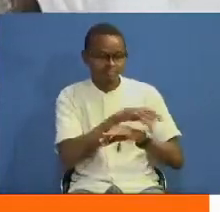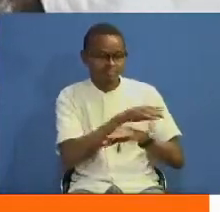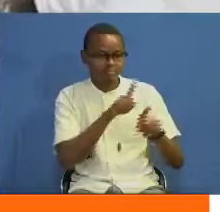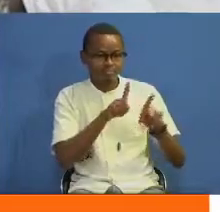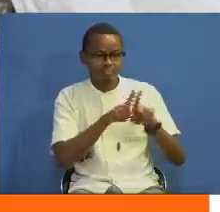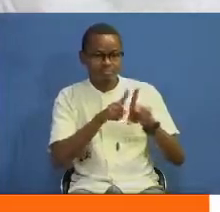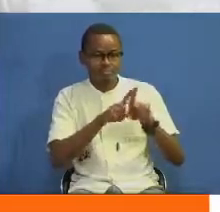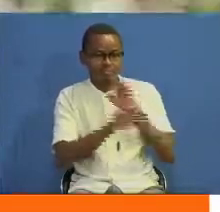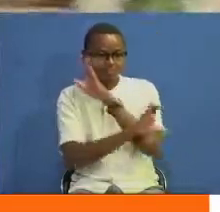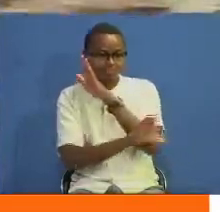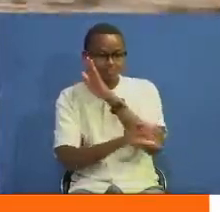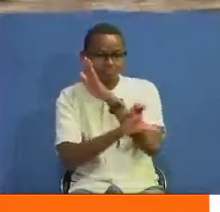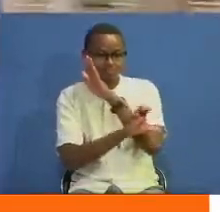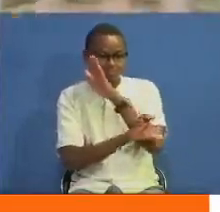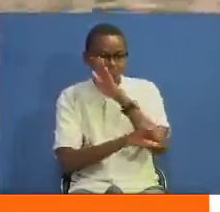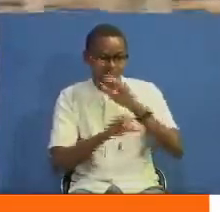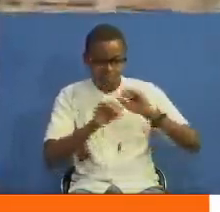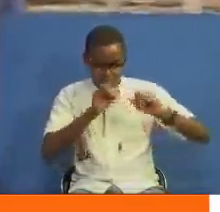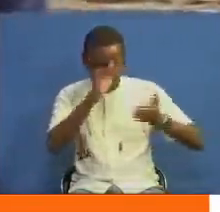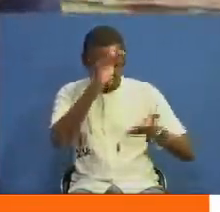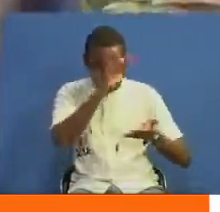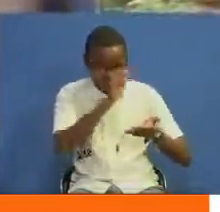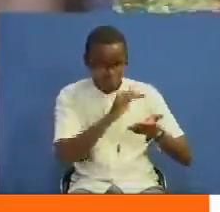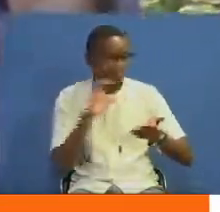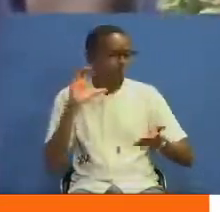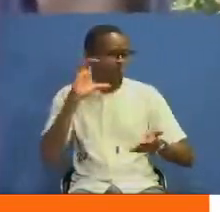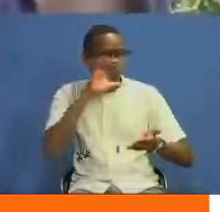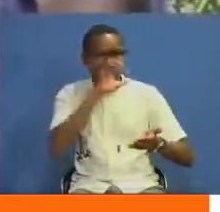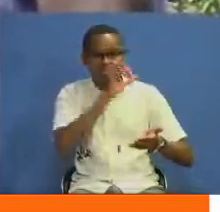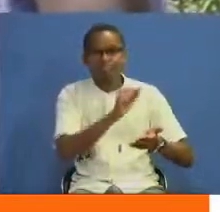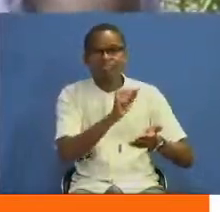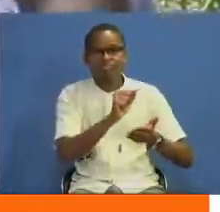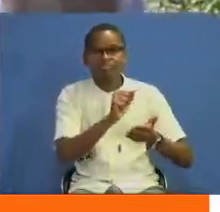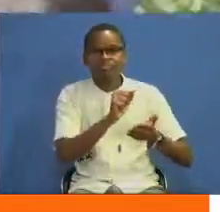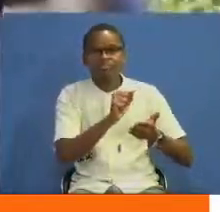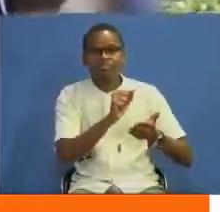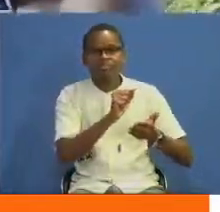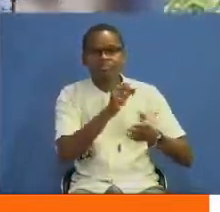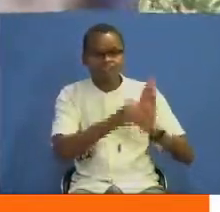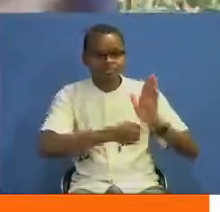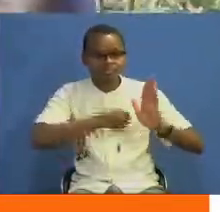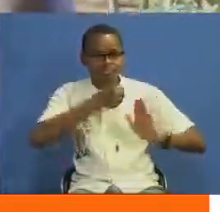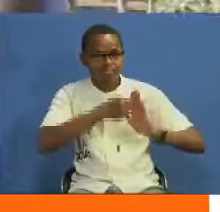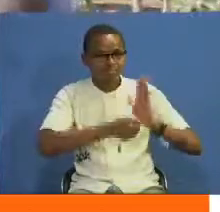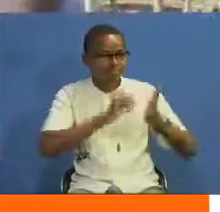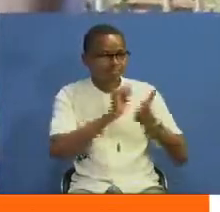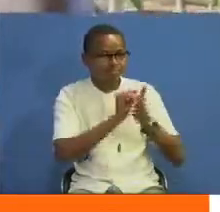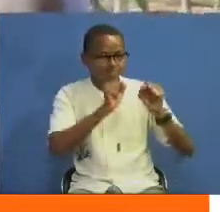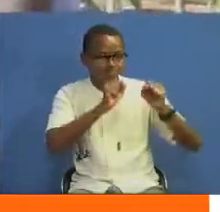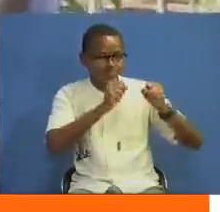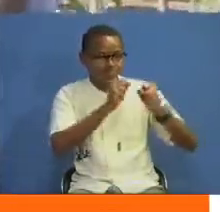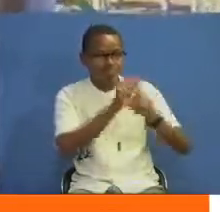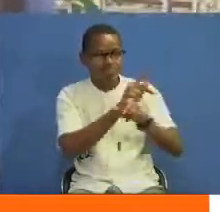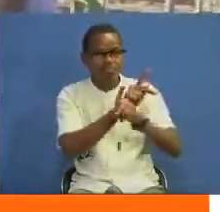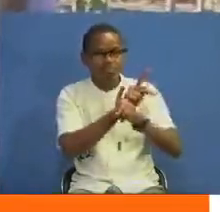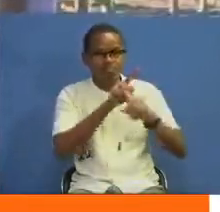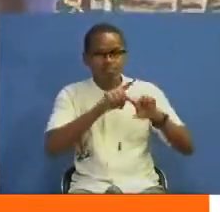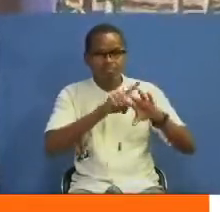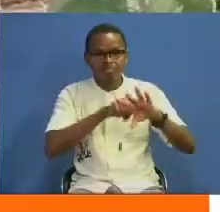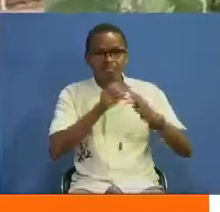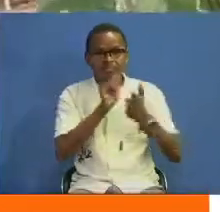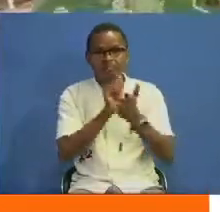hapa nchini unadidimia kutokana na ukosefu wa mashini na mbegu ambazo zinaweza jikinga kutokana na